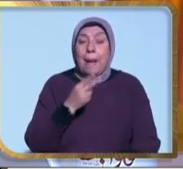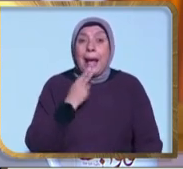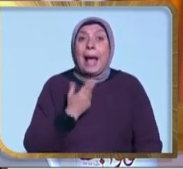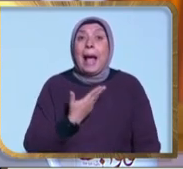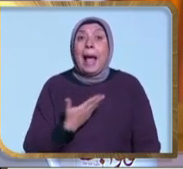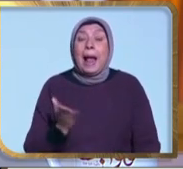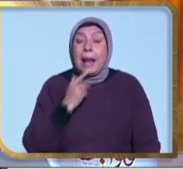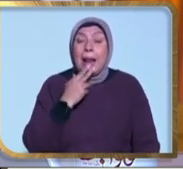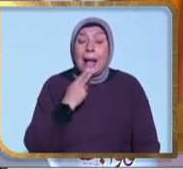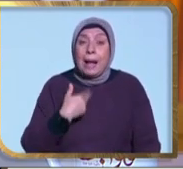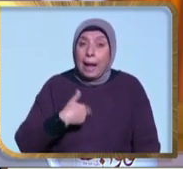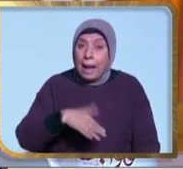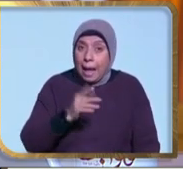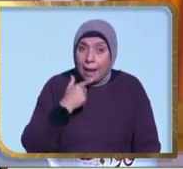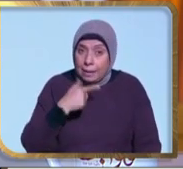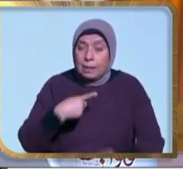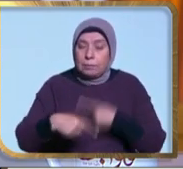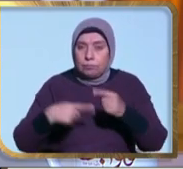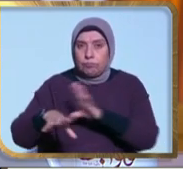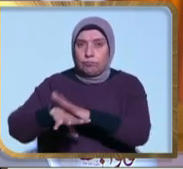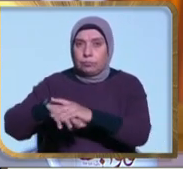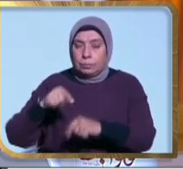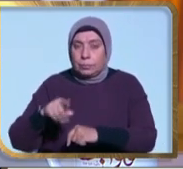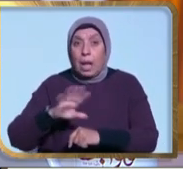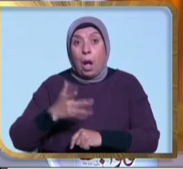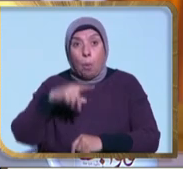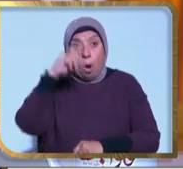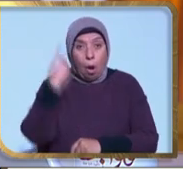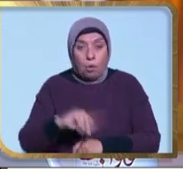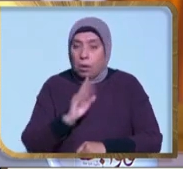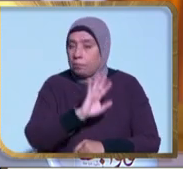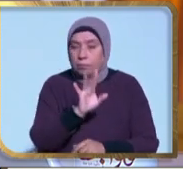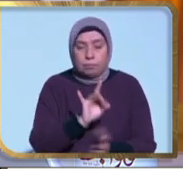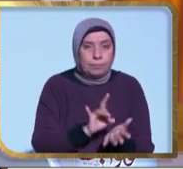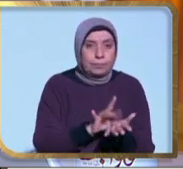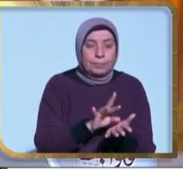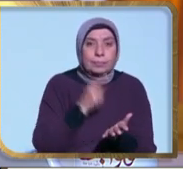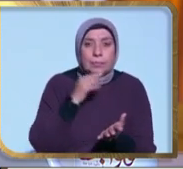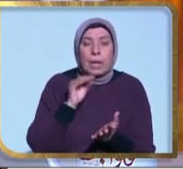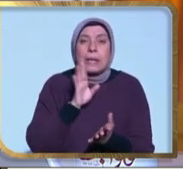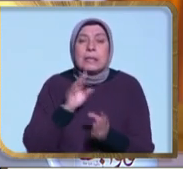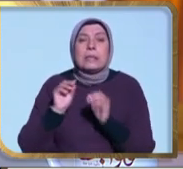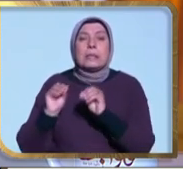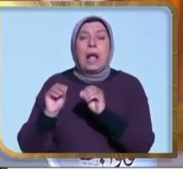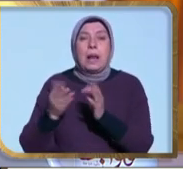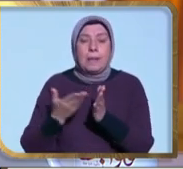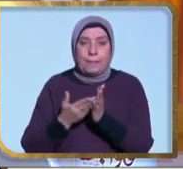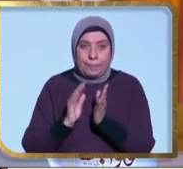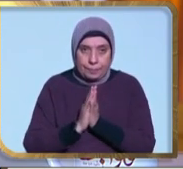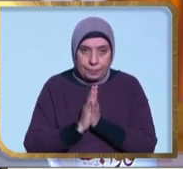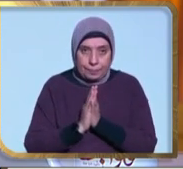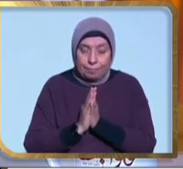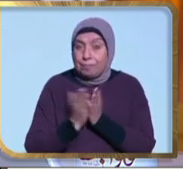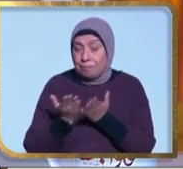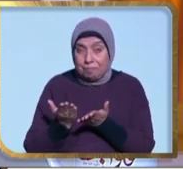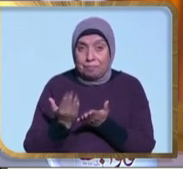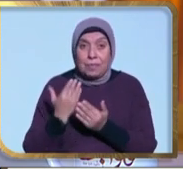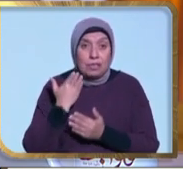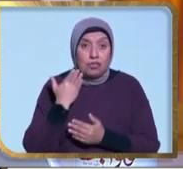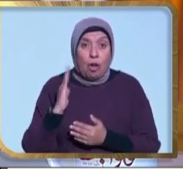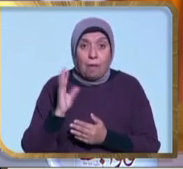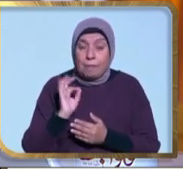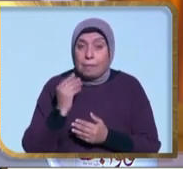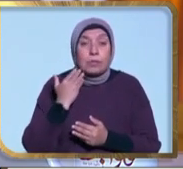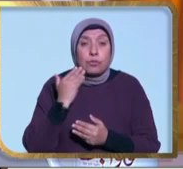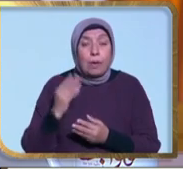فيتركه ويبعدوا عنه وعشان يتسلم سد موسى وطبعا ده شرف كبير شرف